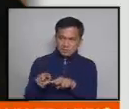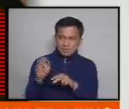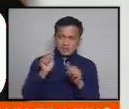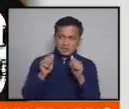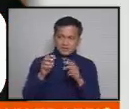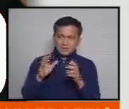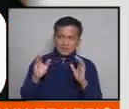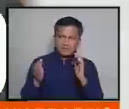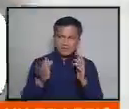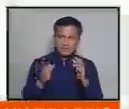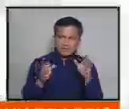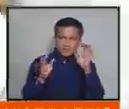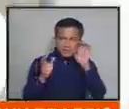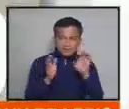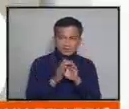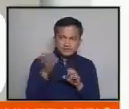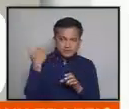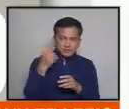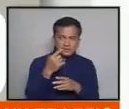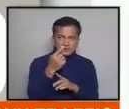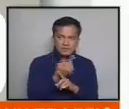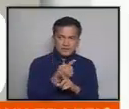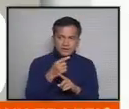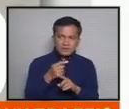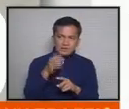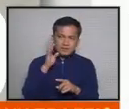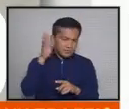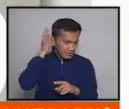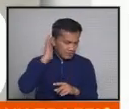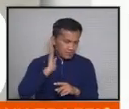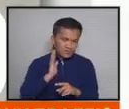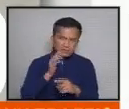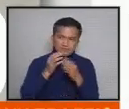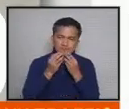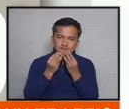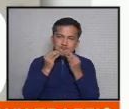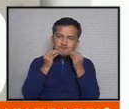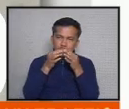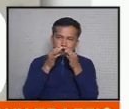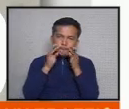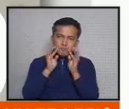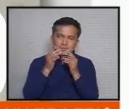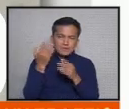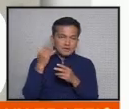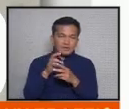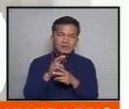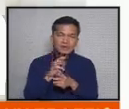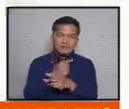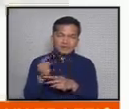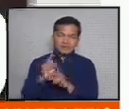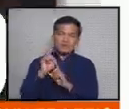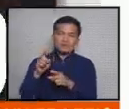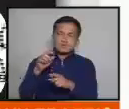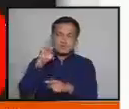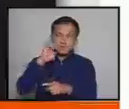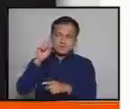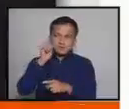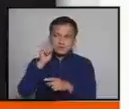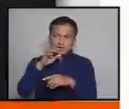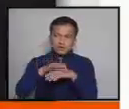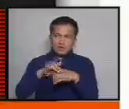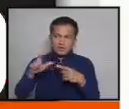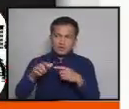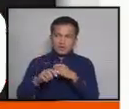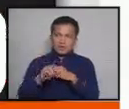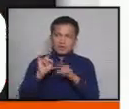aktor kumpara dito sa litrato niya noong nakaraang buwan na mahaba ang buhok at balbas. Last week naman, lumantad si Ellen Adarna sa ilang online